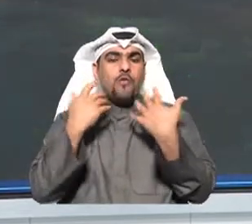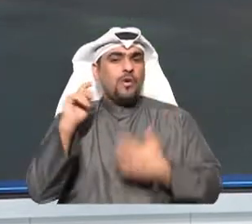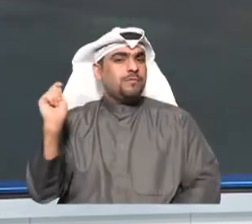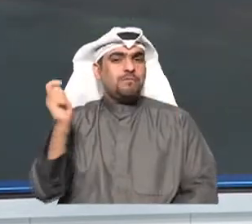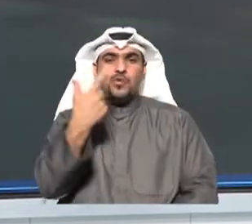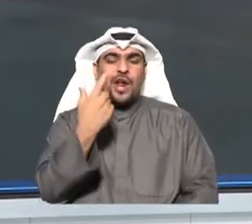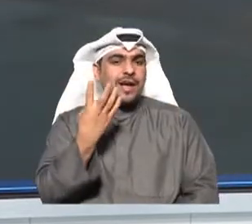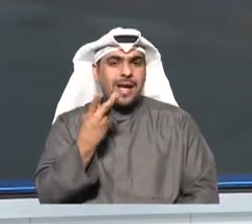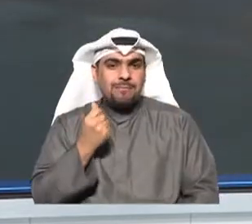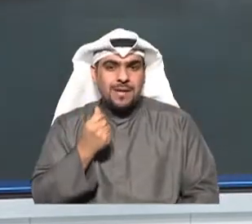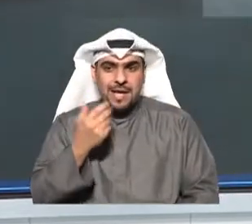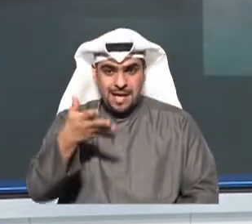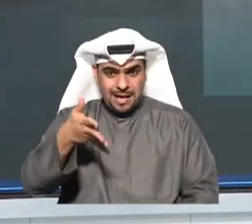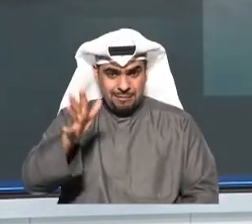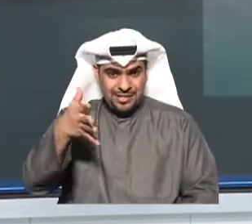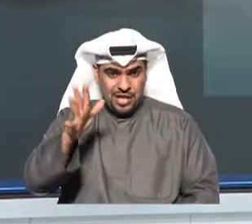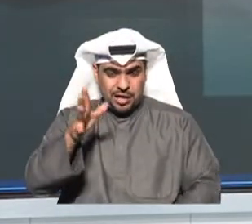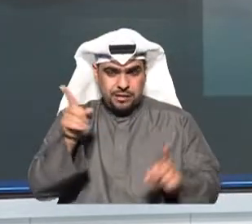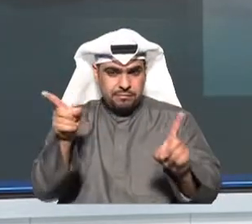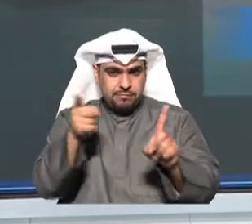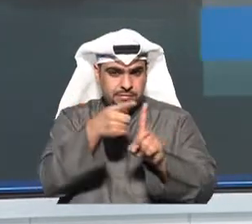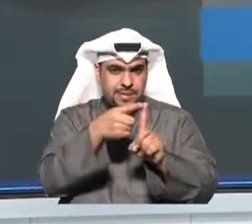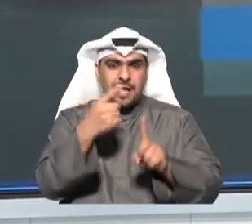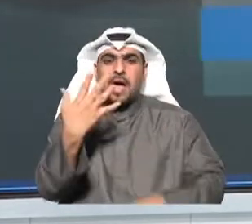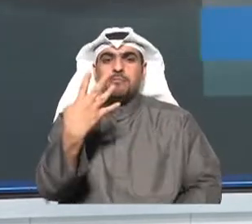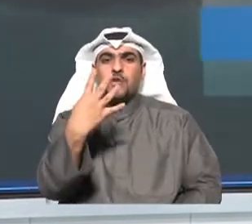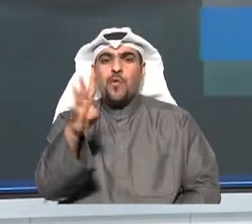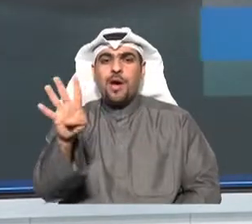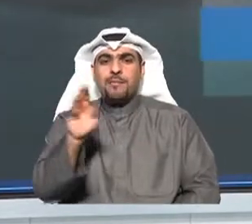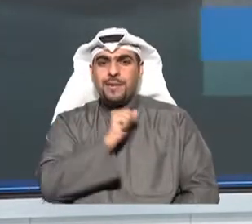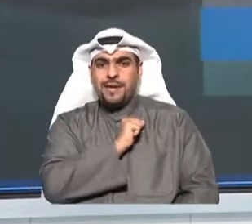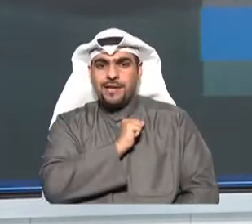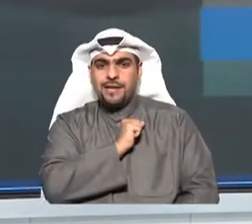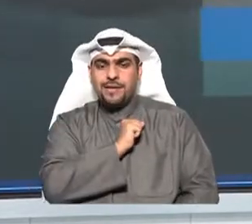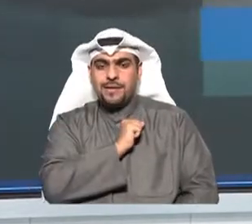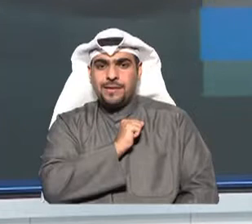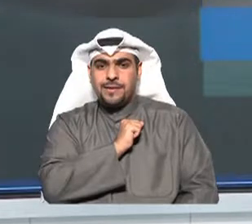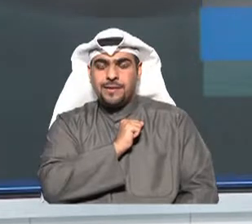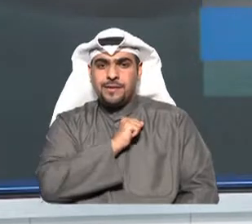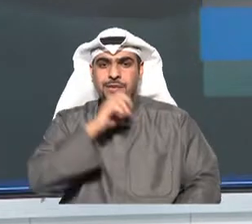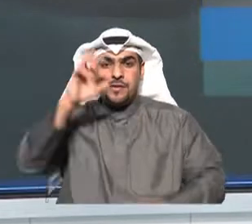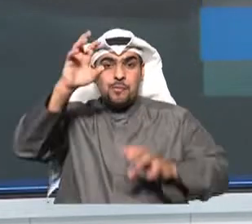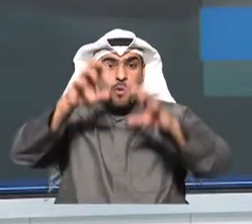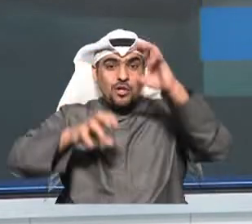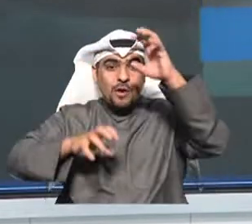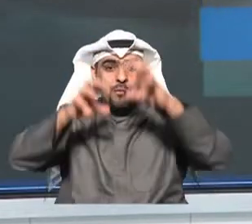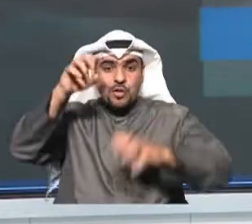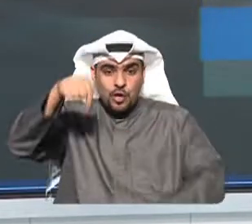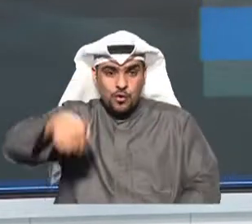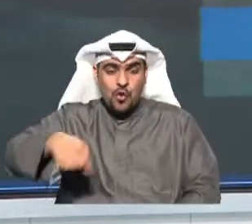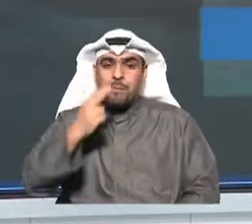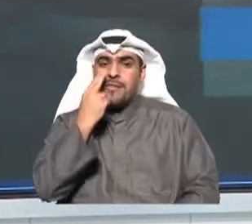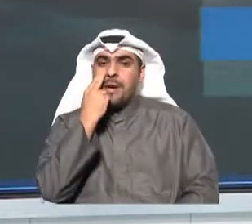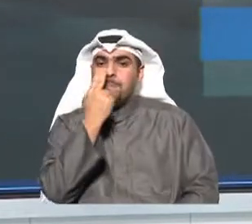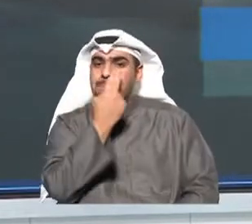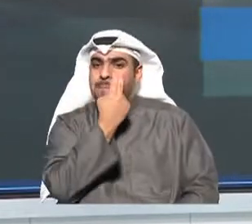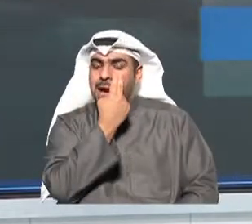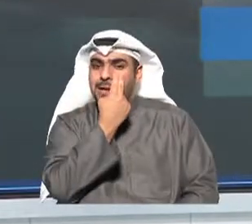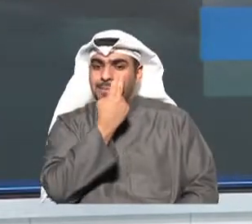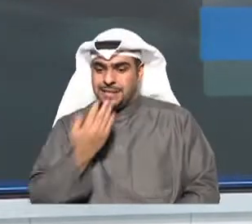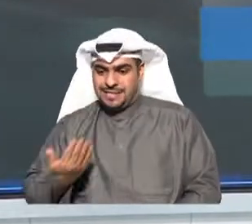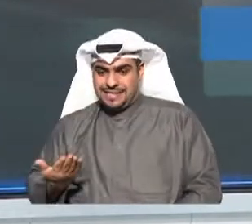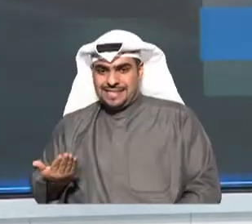بين 15 إلى 45 كيلومتر في الساعة. وأيضا شهدت البلاد بعض الرشات الخفيفة على بعض المناطق خلال